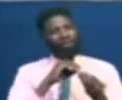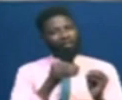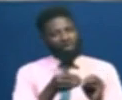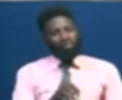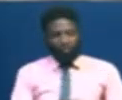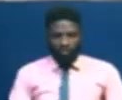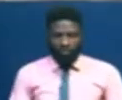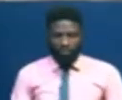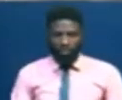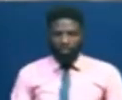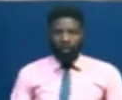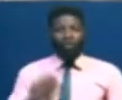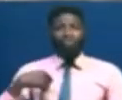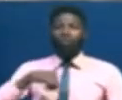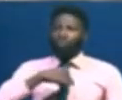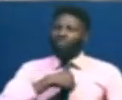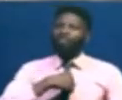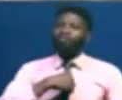mpaka 1900.